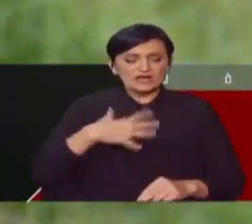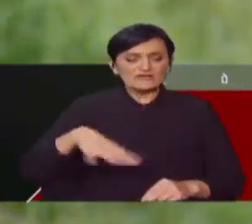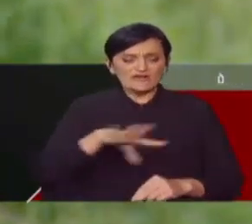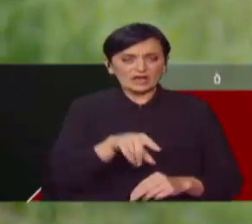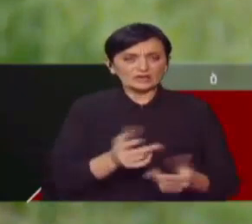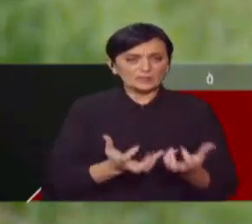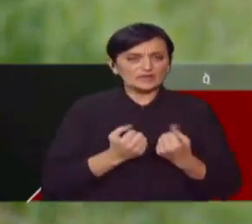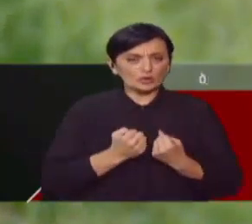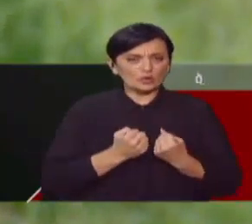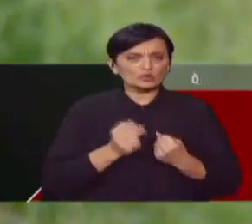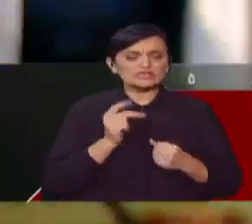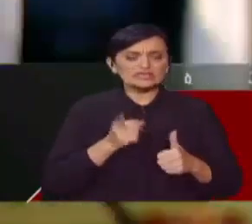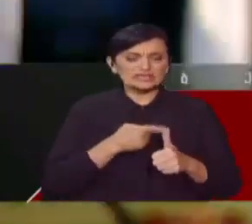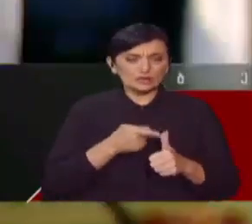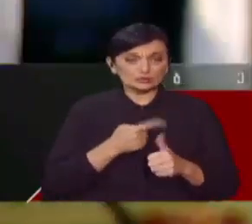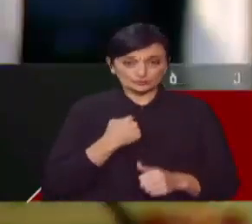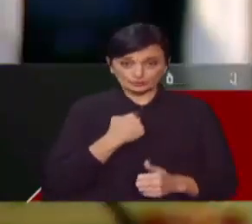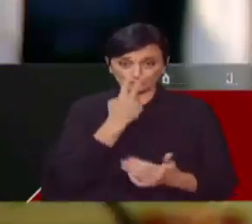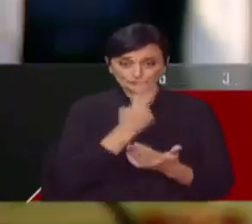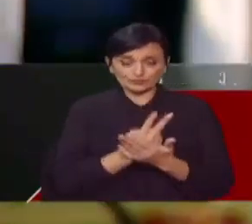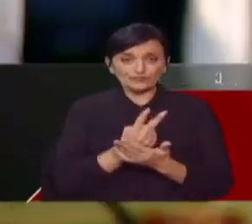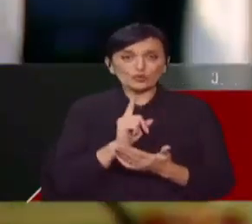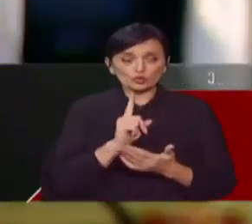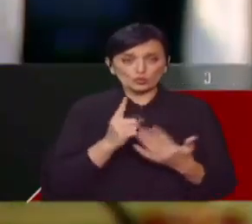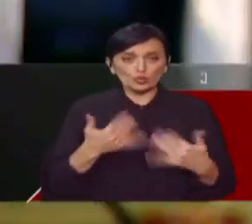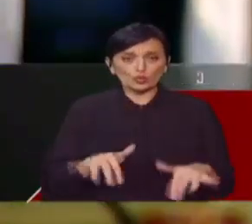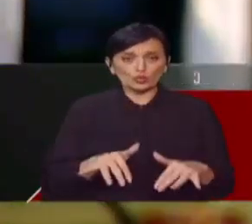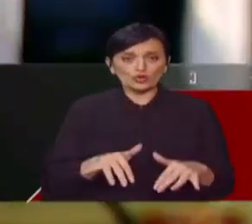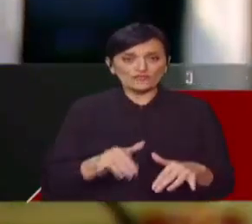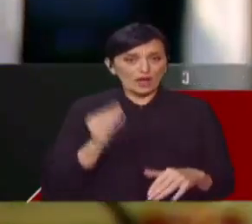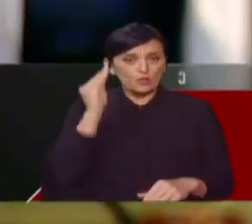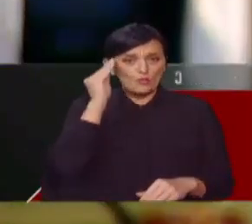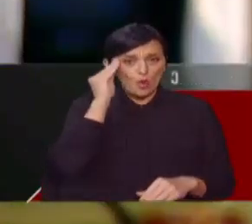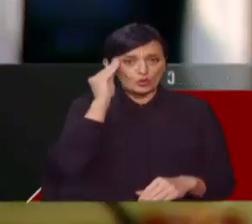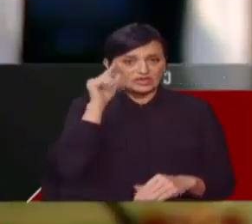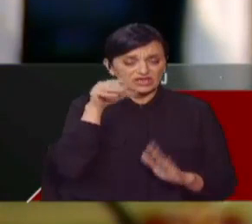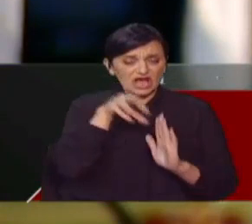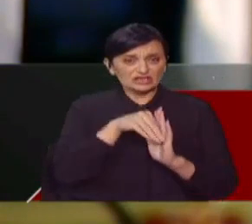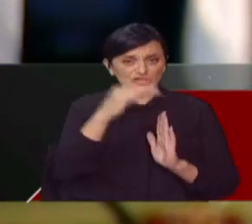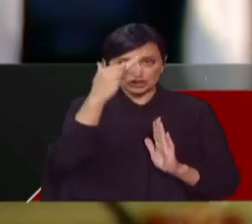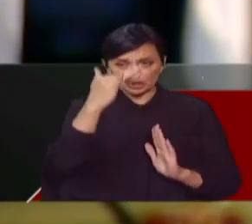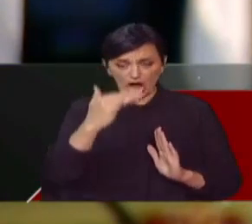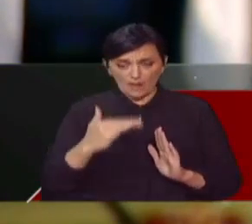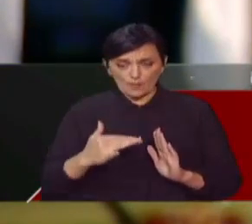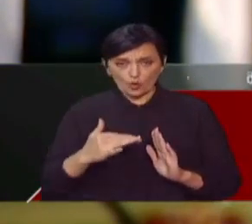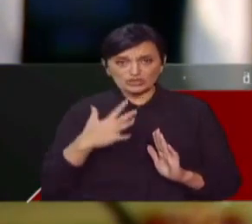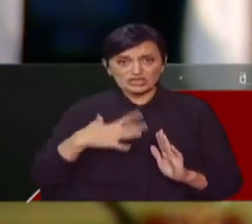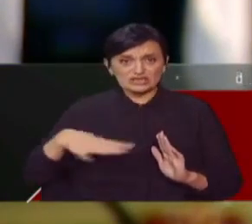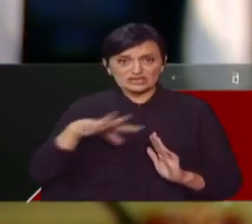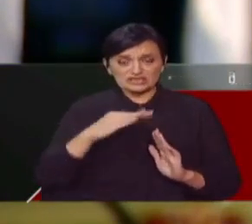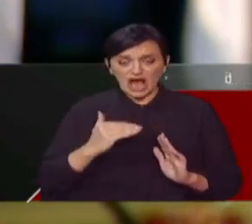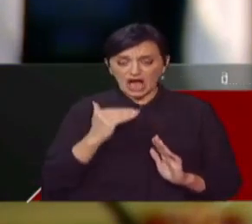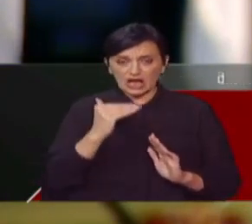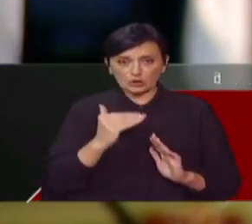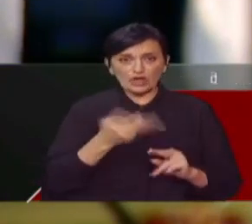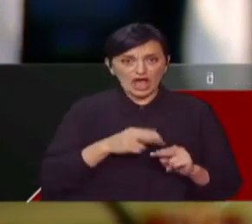მიიღოს სტატუსი. ჩვენ ხედავთ უკვე, რომ მოიაზრება ჩამონათვალშიც საქართველო და